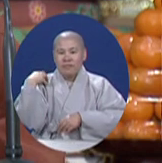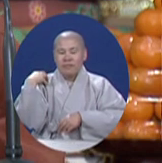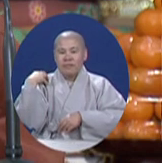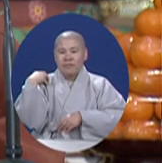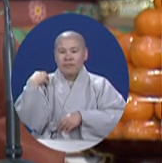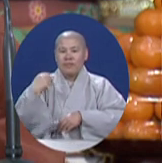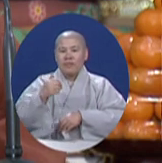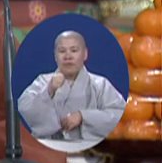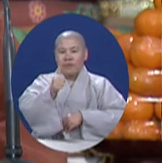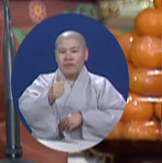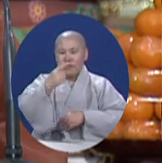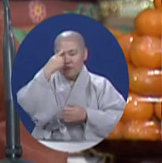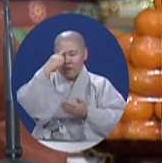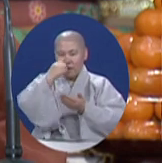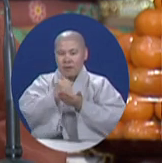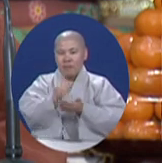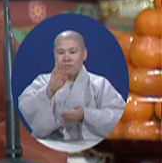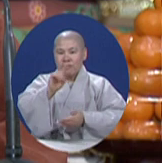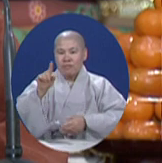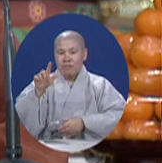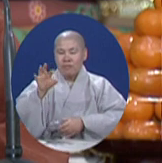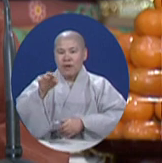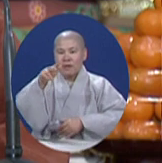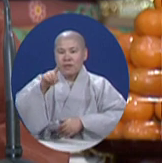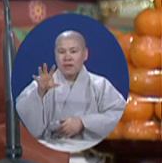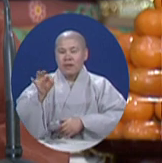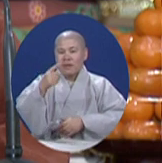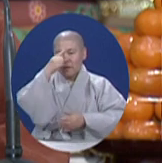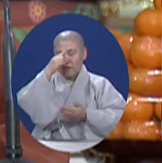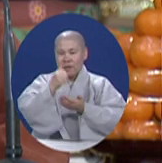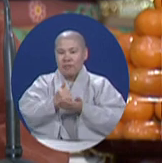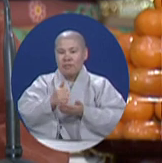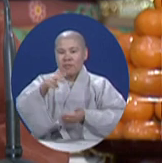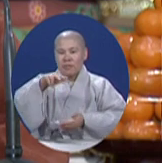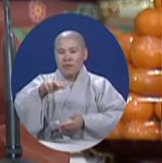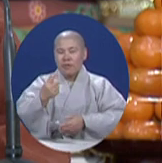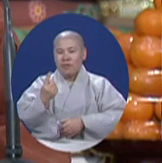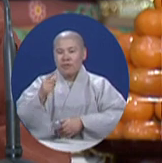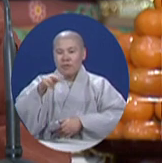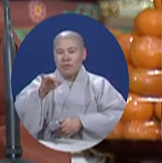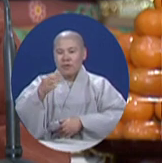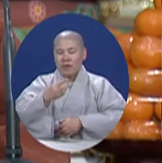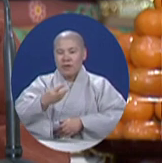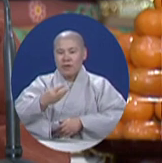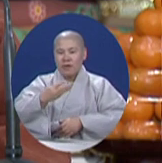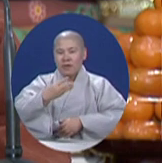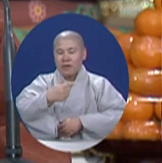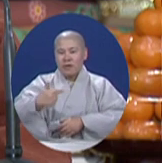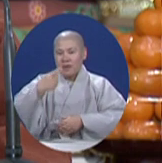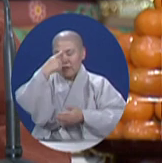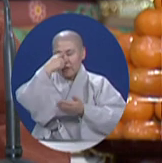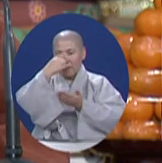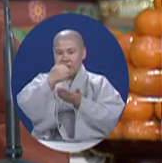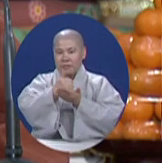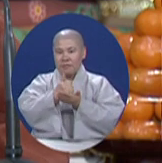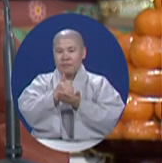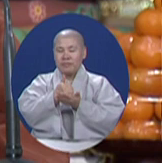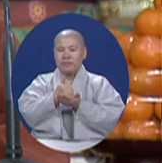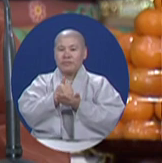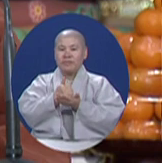주지 스님, 방장 스님, 조실 스님, 이런 이제 큰